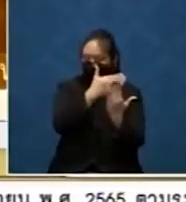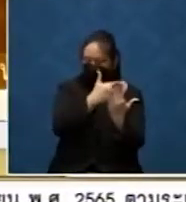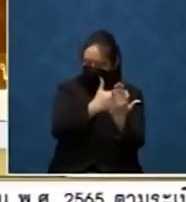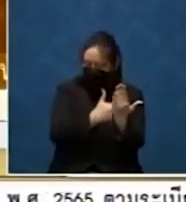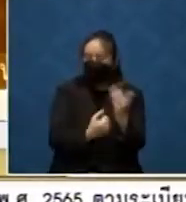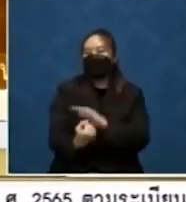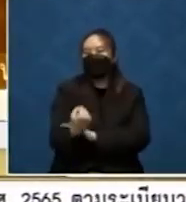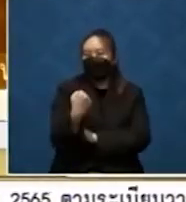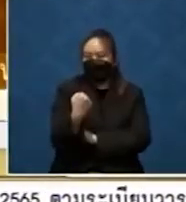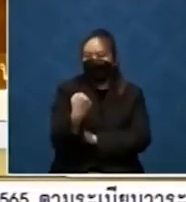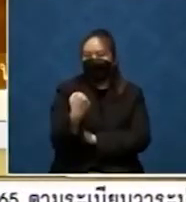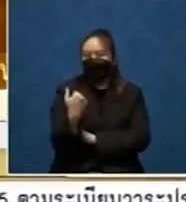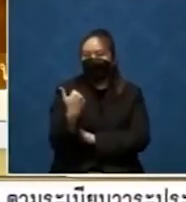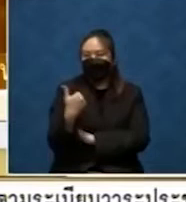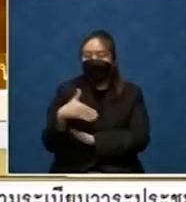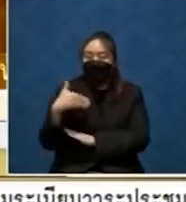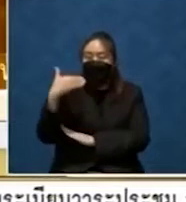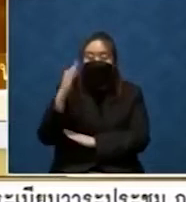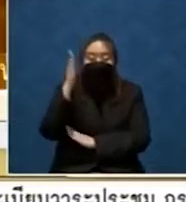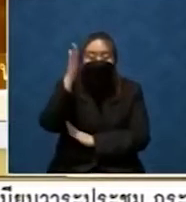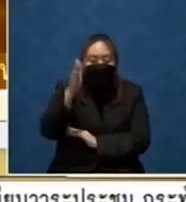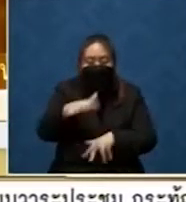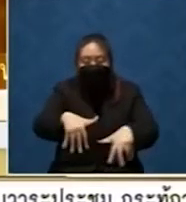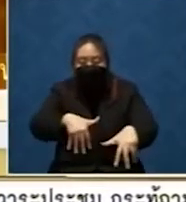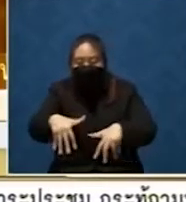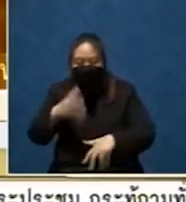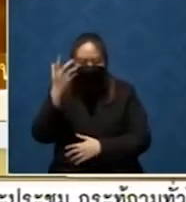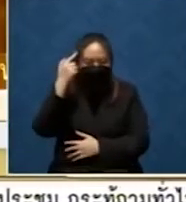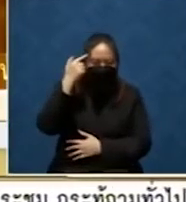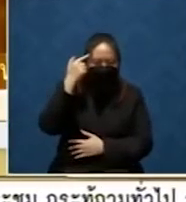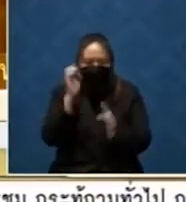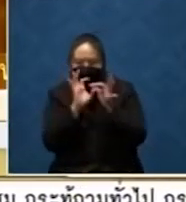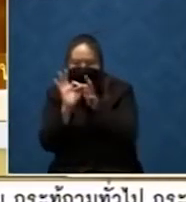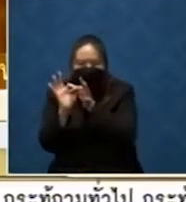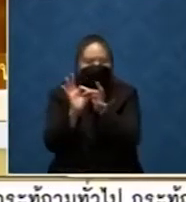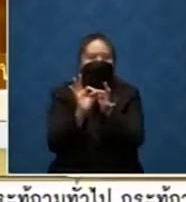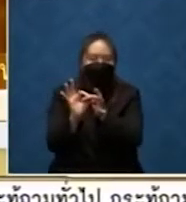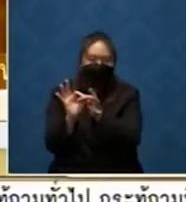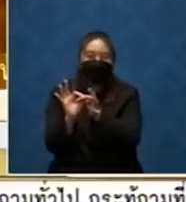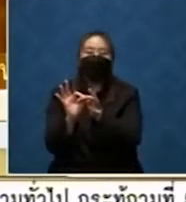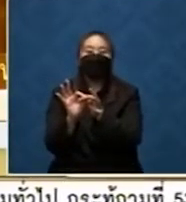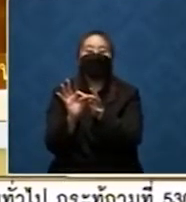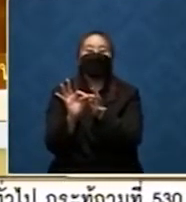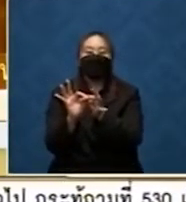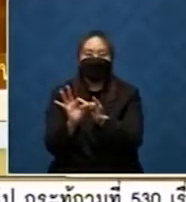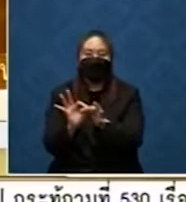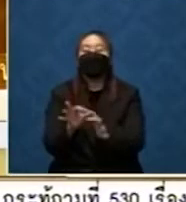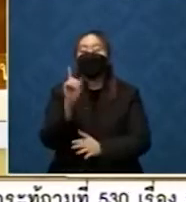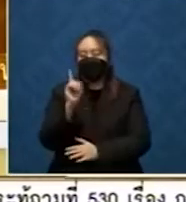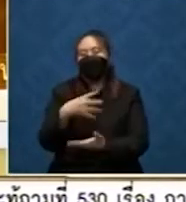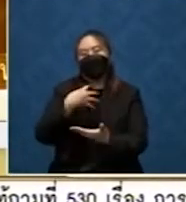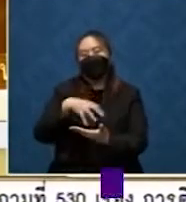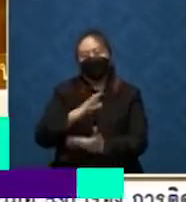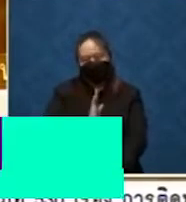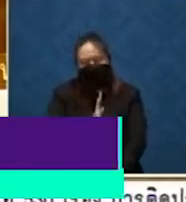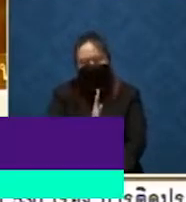ว่าต่อไปเรื่องของความกังวลของประชาชนนะครับก็ต้องพูดตามตรงนะครับเ